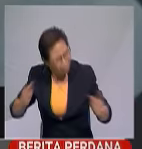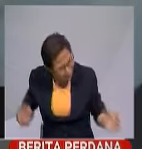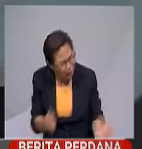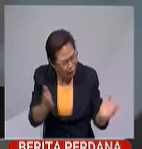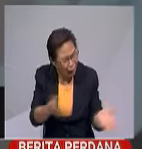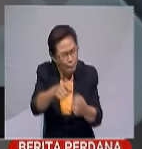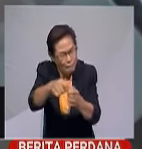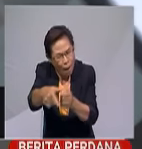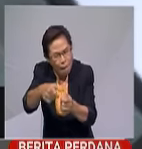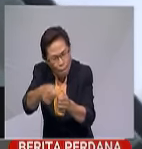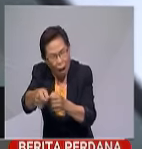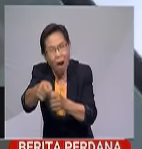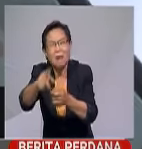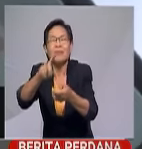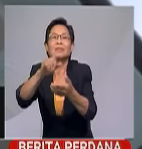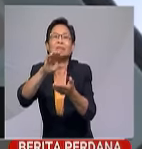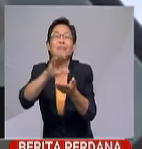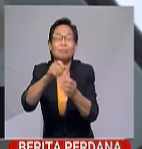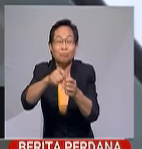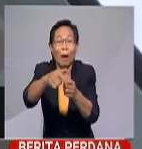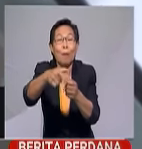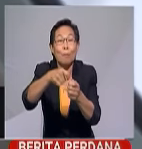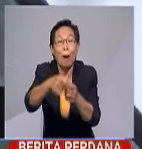membuat pembayaran secara digital.